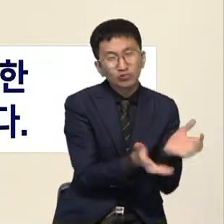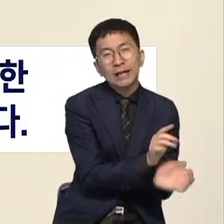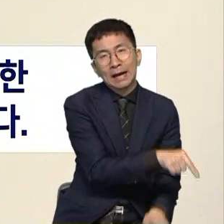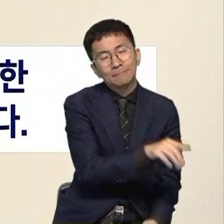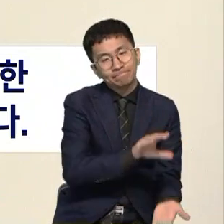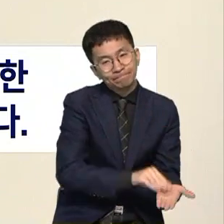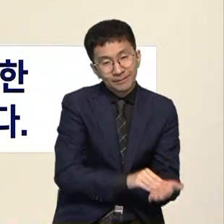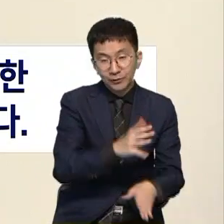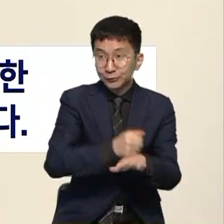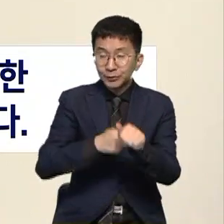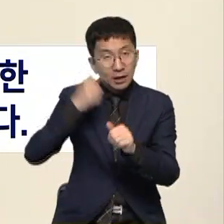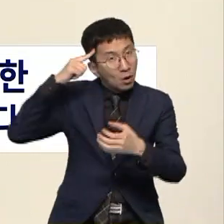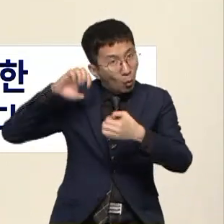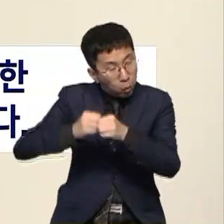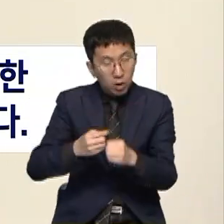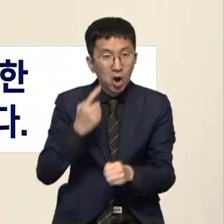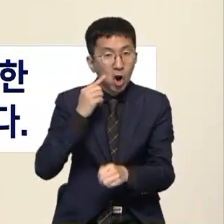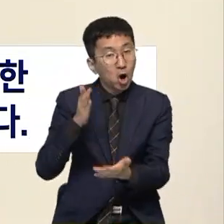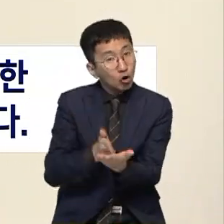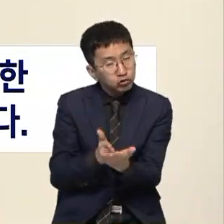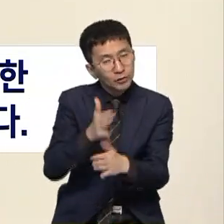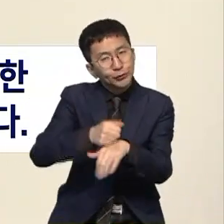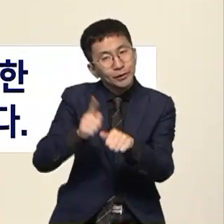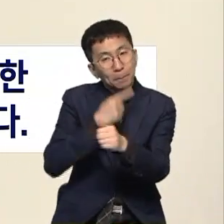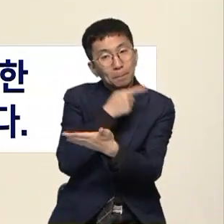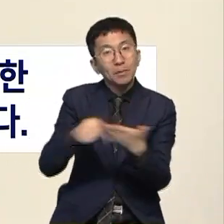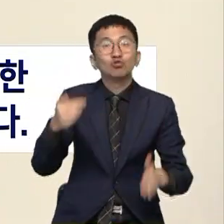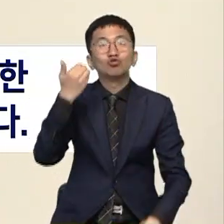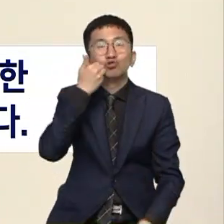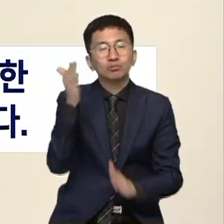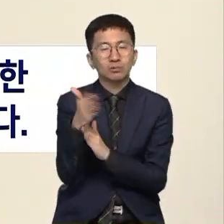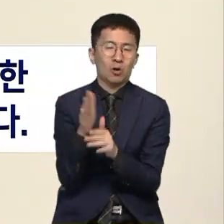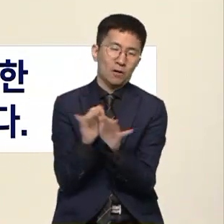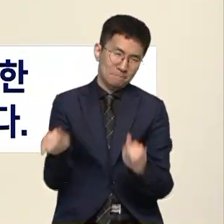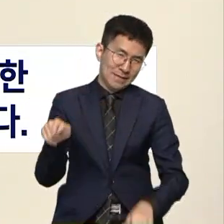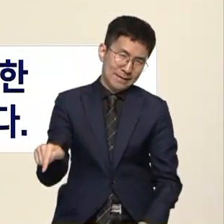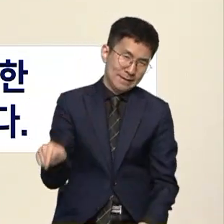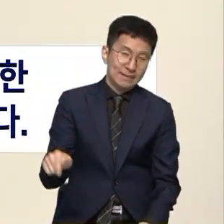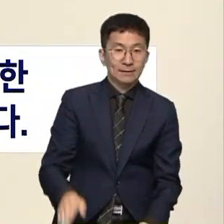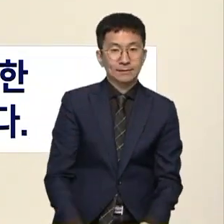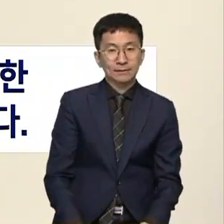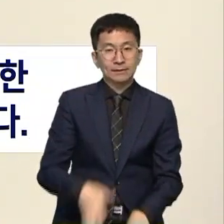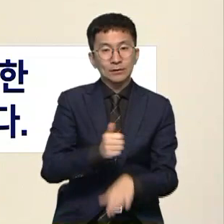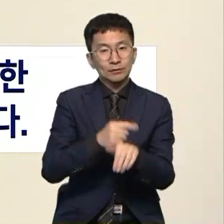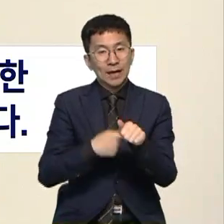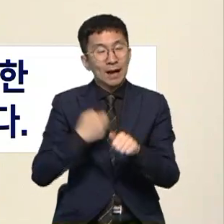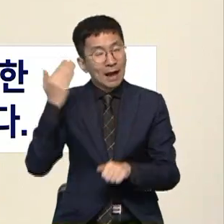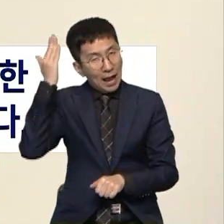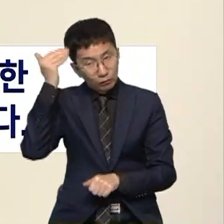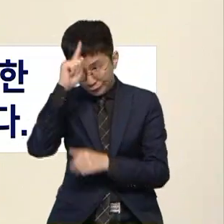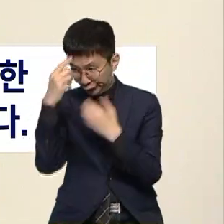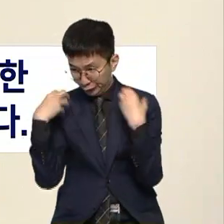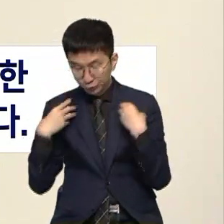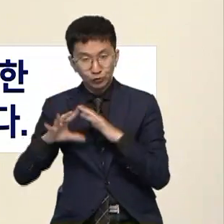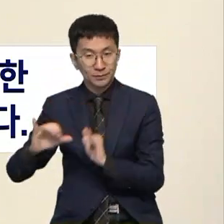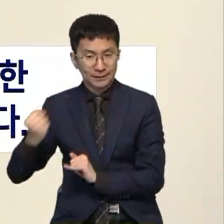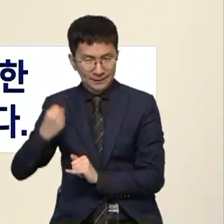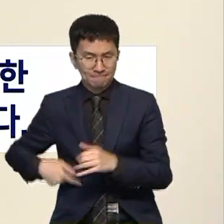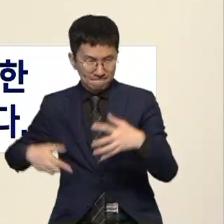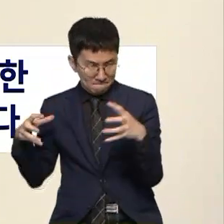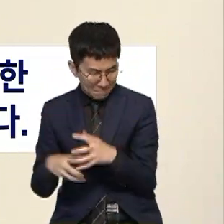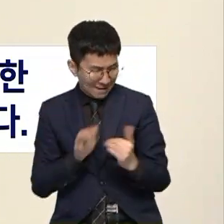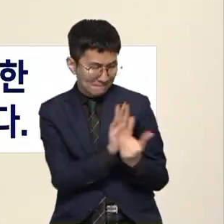우리 어민분들께서 억울한 피해를 보시는 일이 없도록 우리 정부와 당은